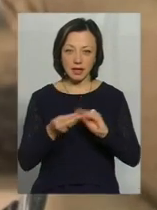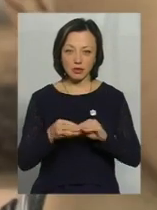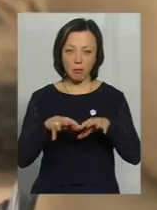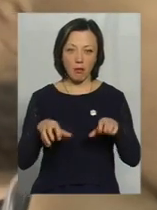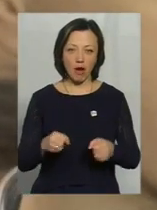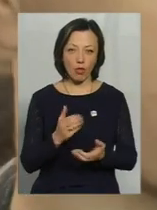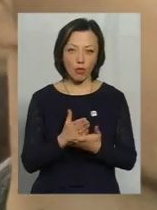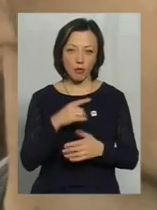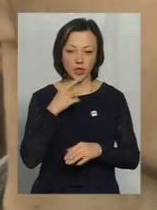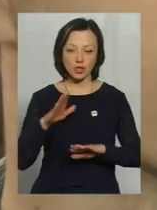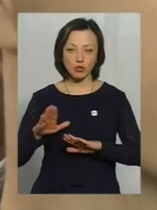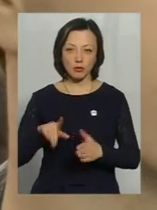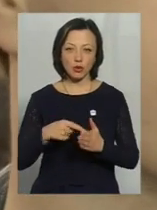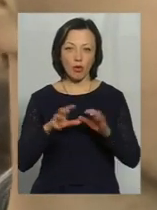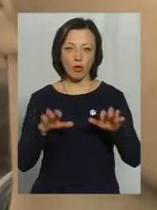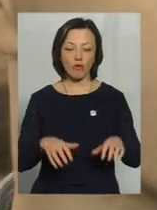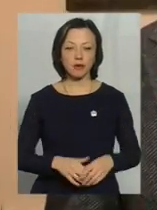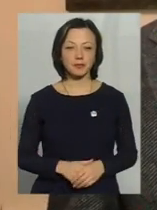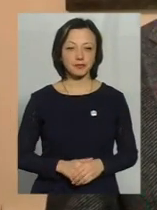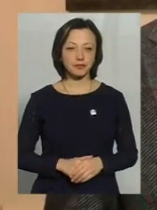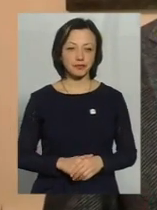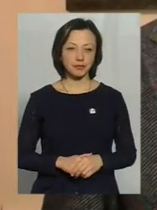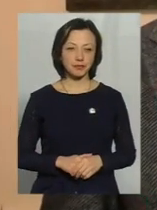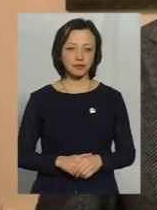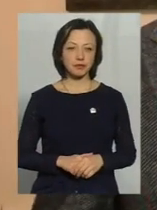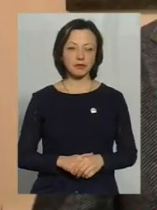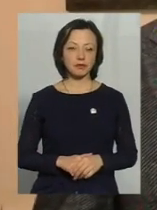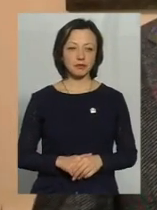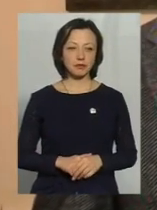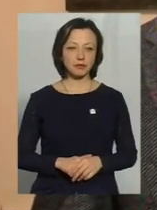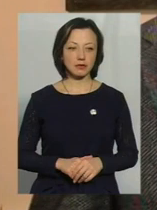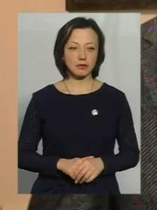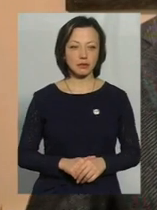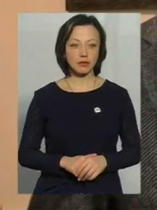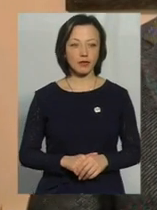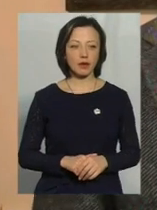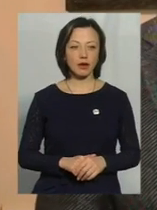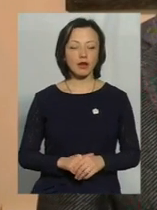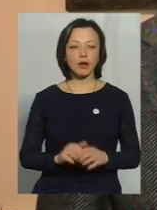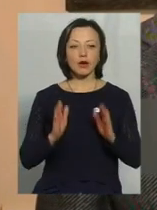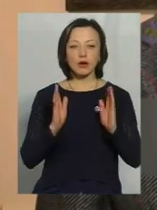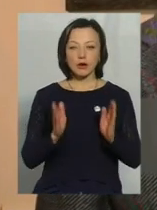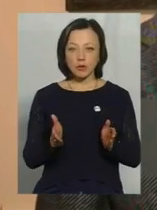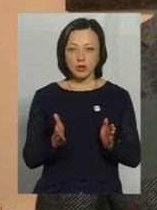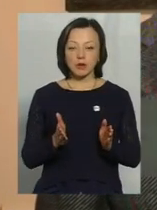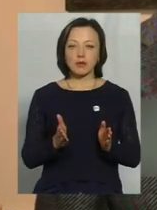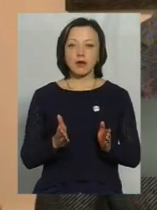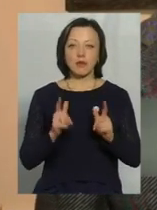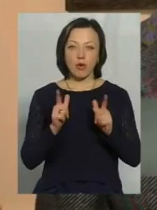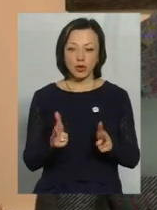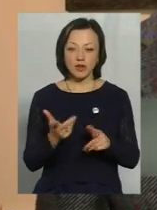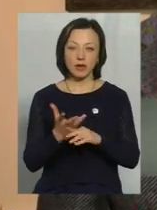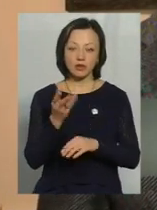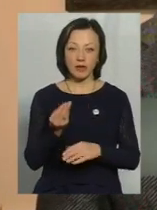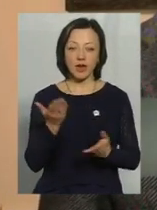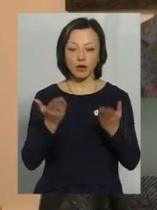комплексом, каже заступник Хмельницького міського голови Володимир Гончарук. Будемо входити в тому числі фінансово у випадку, якщо будемо знати,